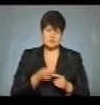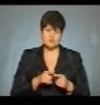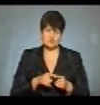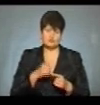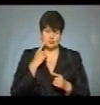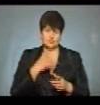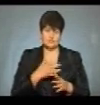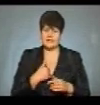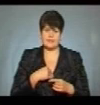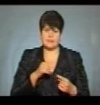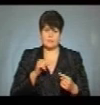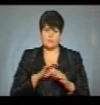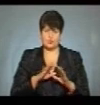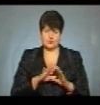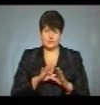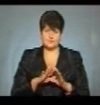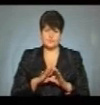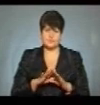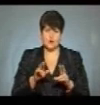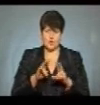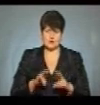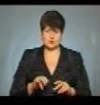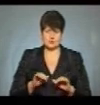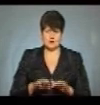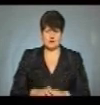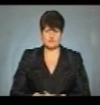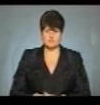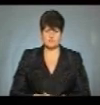я не заперечую проти розгляду такої справи.